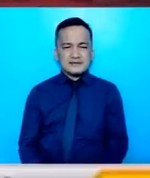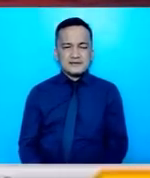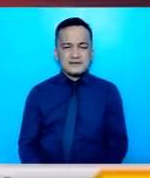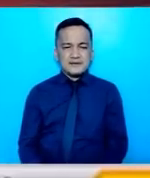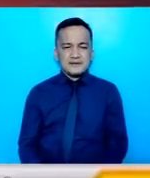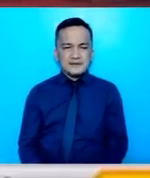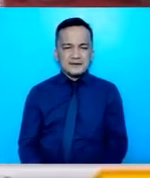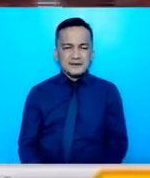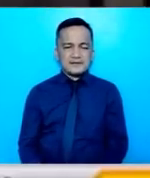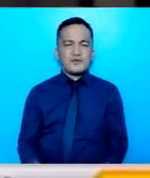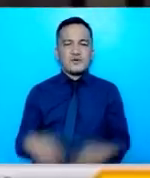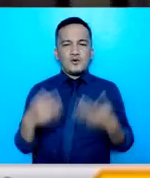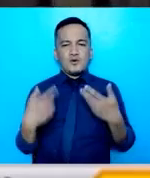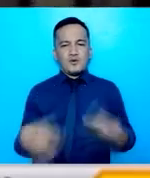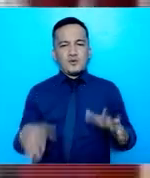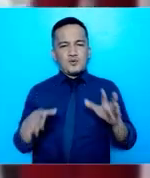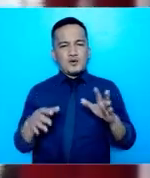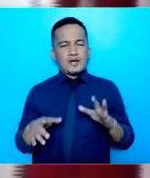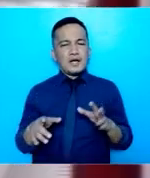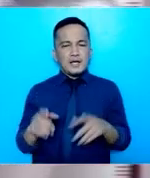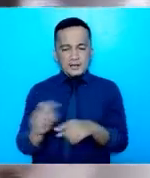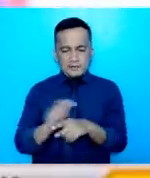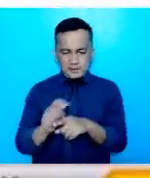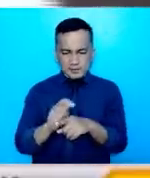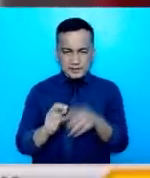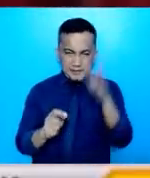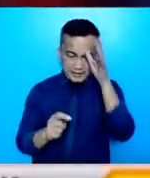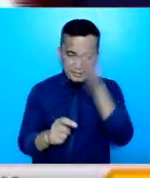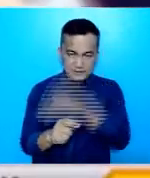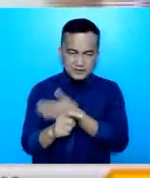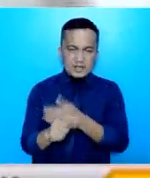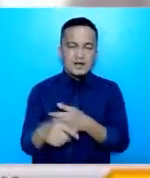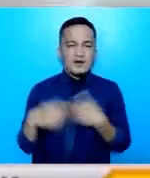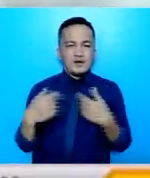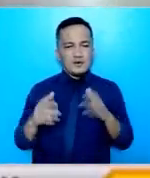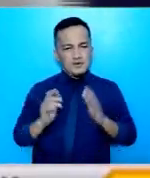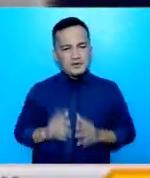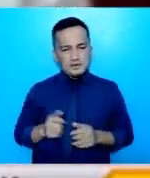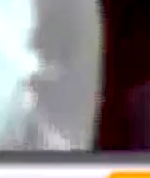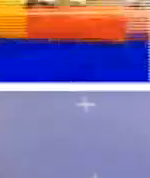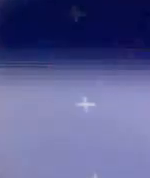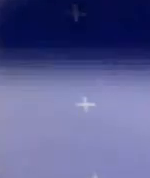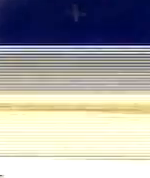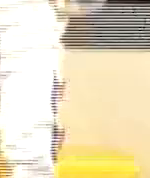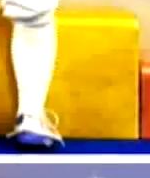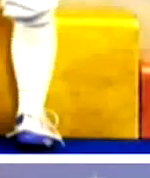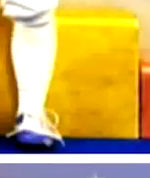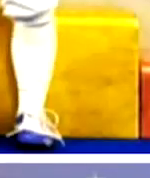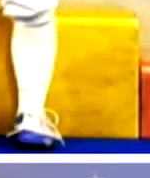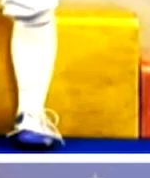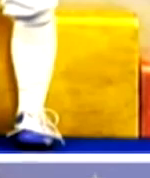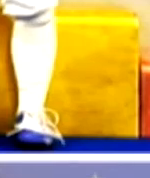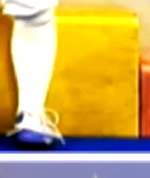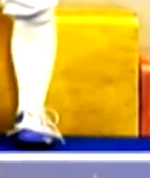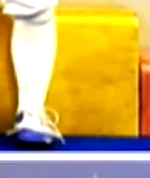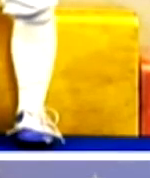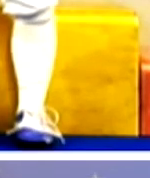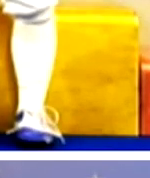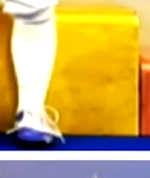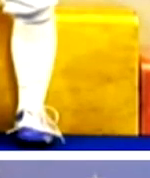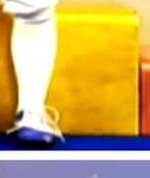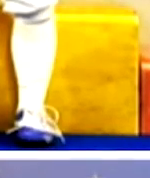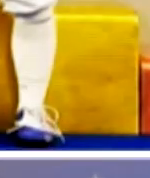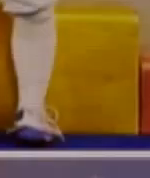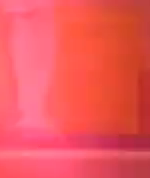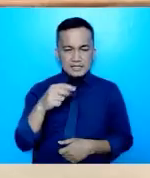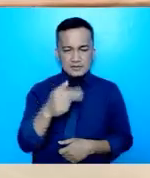Nagbunga ang pag-iensayo ng father-daughter tandem nang manalo ng ginto si Juliana sa international tournaments sa Thailand at Indonesia noong nakaraang